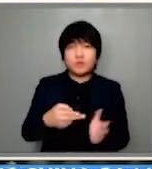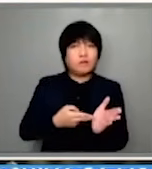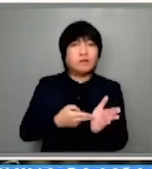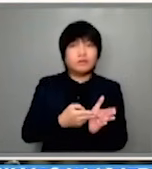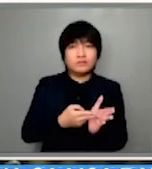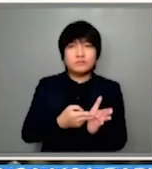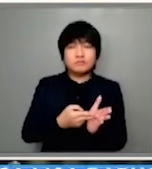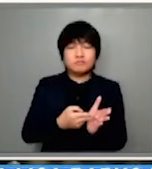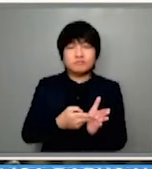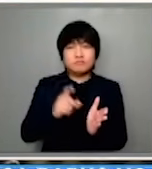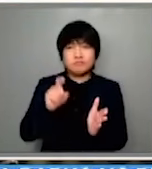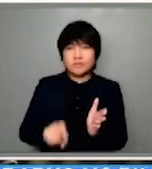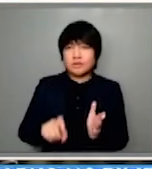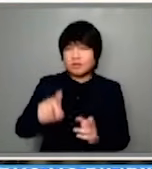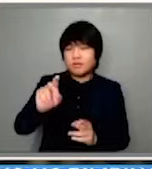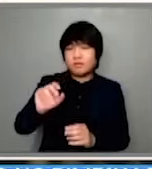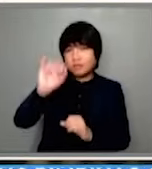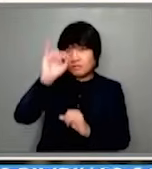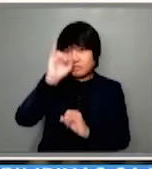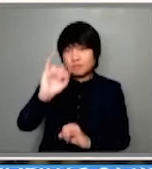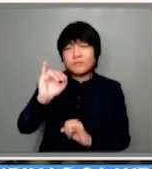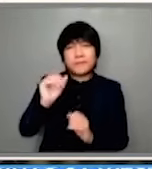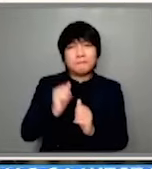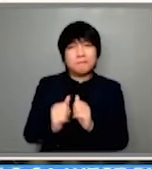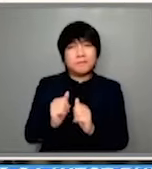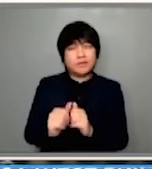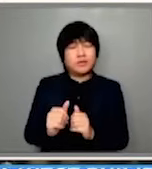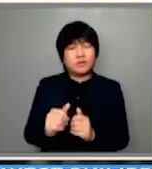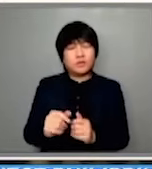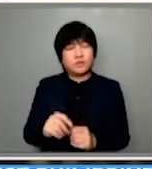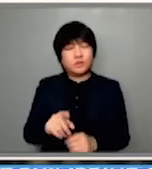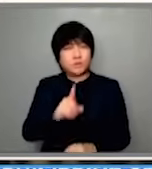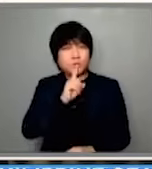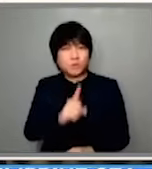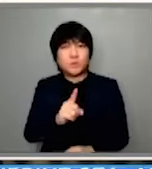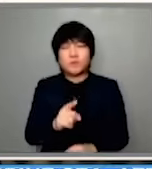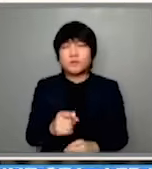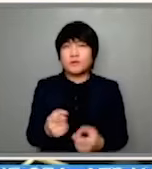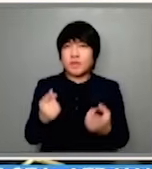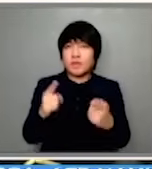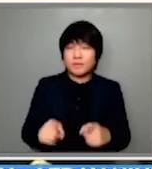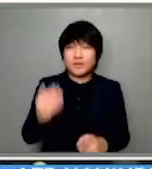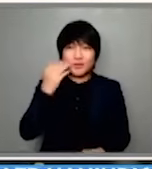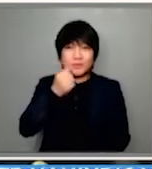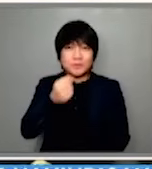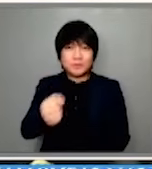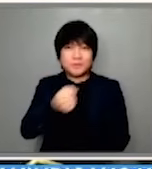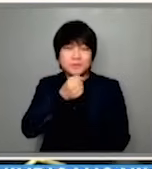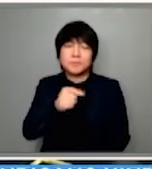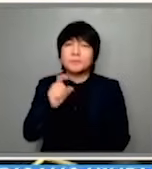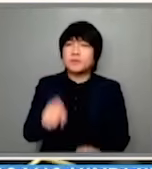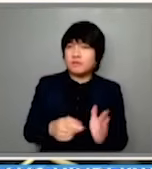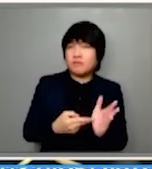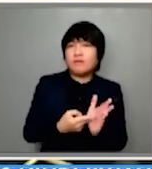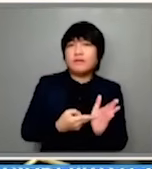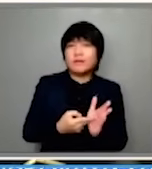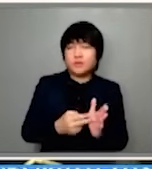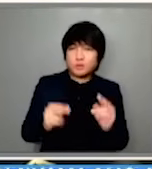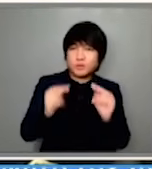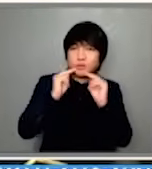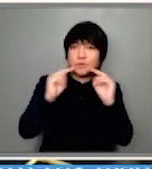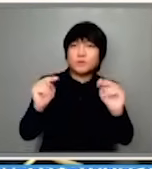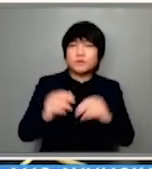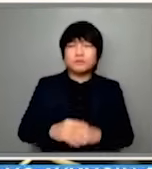Integrity and truth are what we live for in the media industry. We are committed to